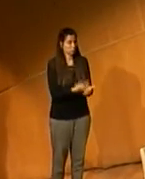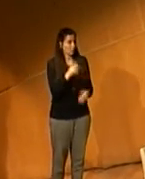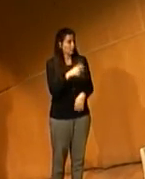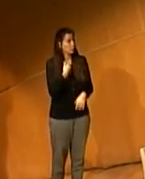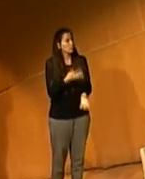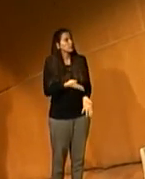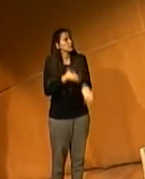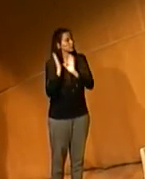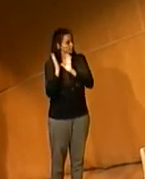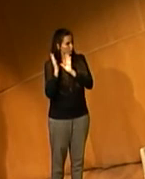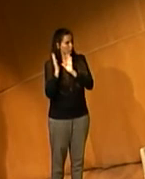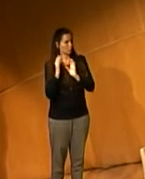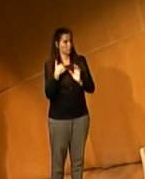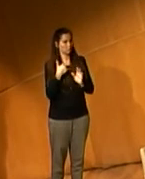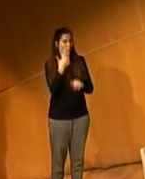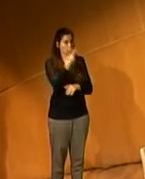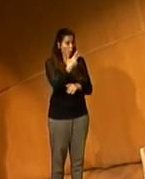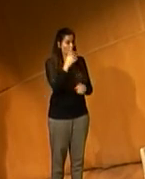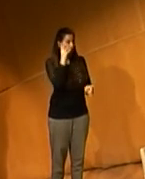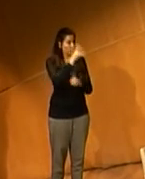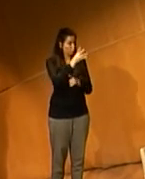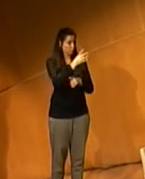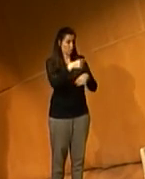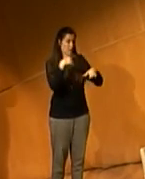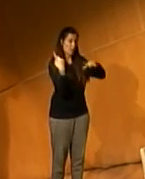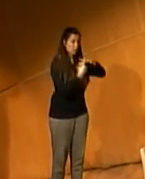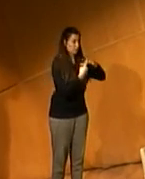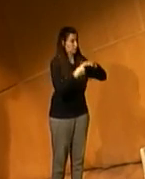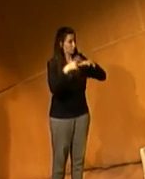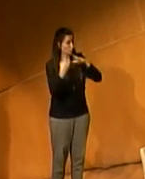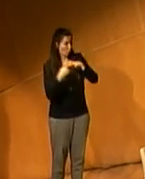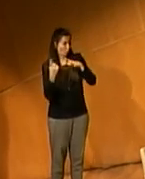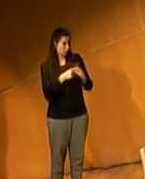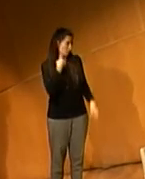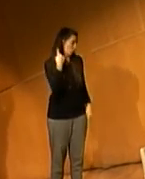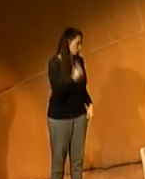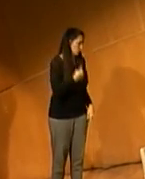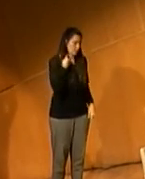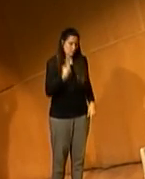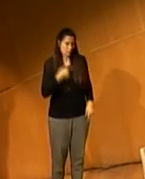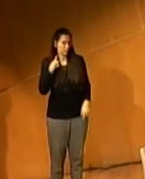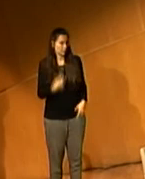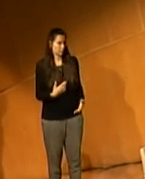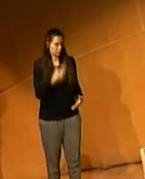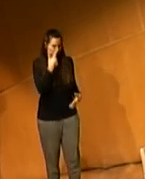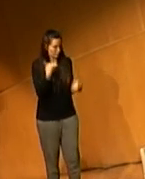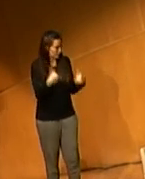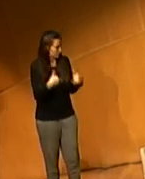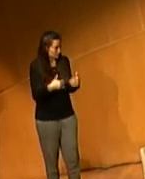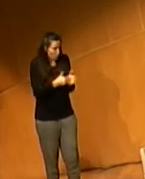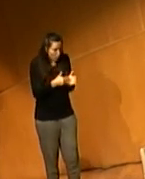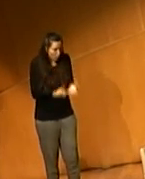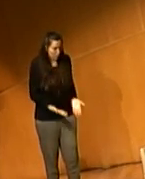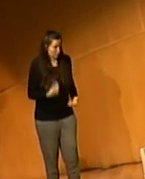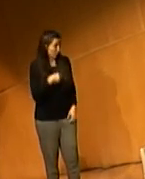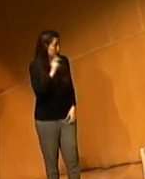il y a 10 ans, j'ai eu 3 projets d'intégration en échec. Il y en a encore à l'heure actuelle. Bon, je